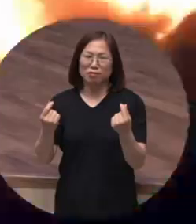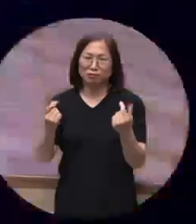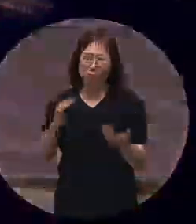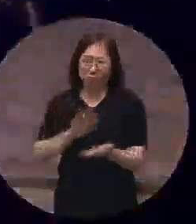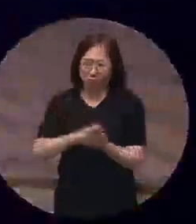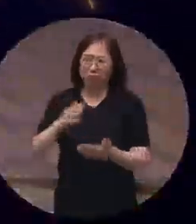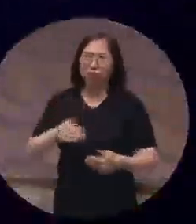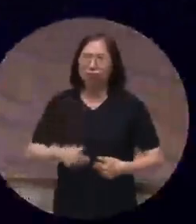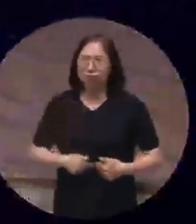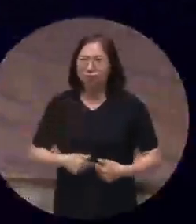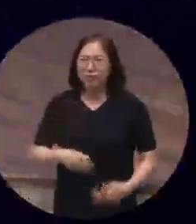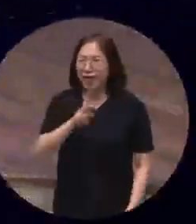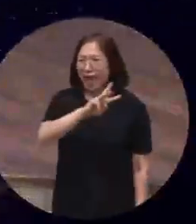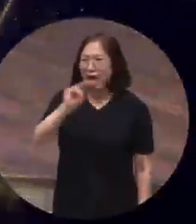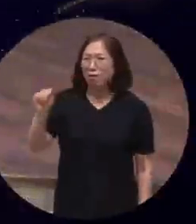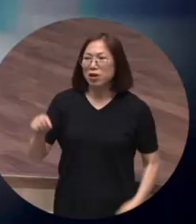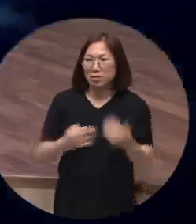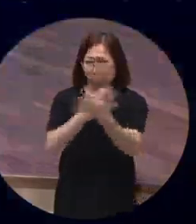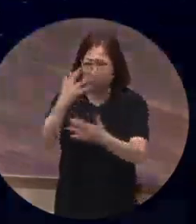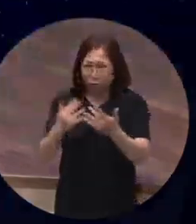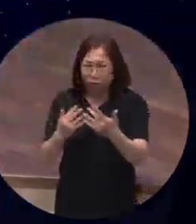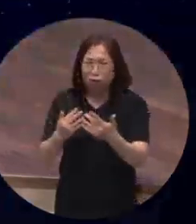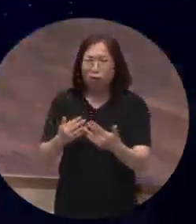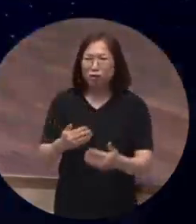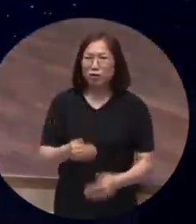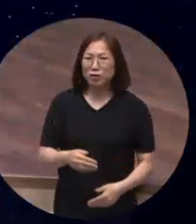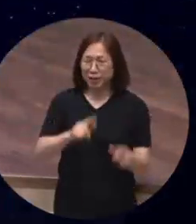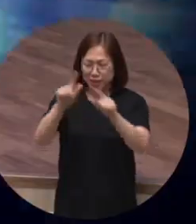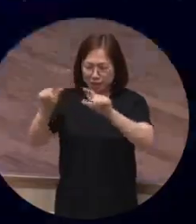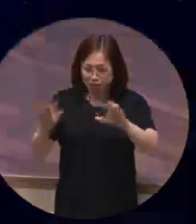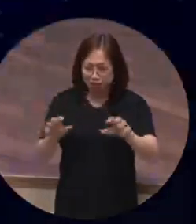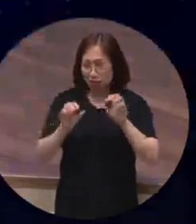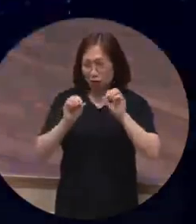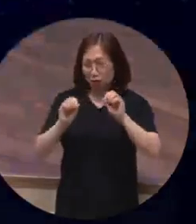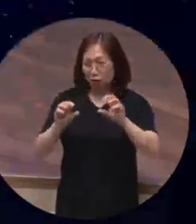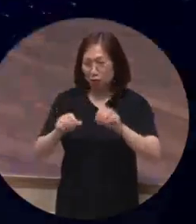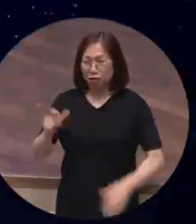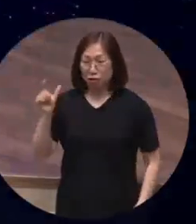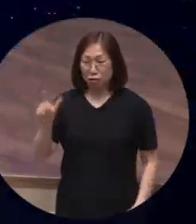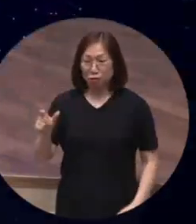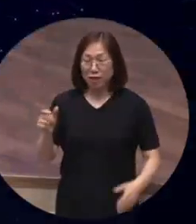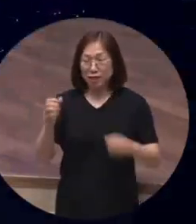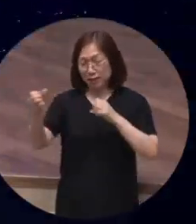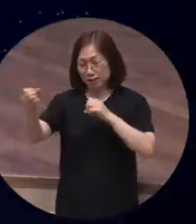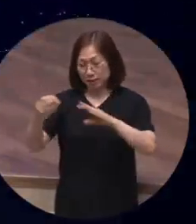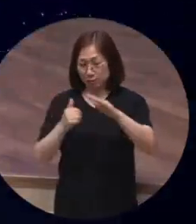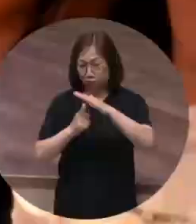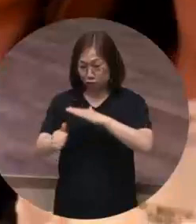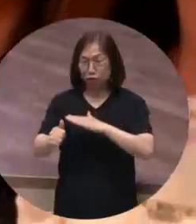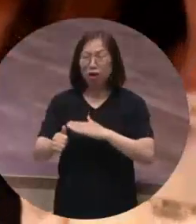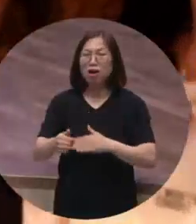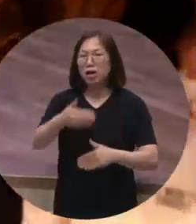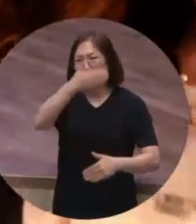불꽃, 예원의 불꽃. 현장과 전도를 향한 견고한 응답의 주역 코람데오 청년회.